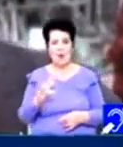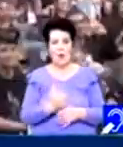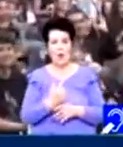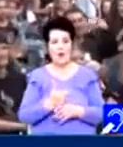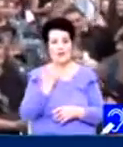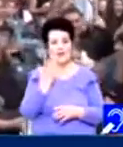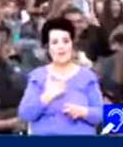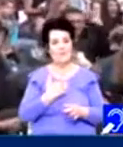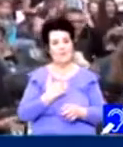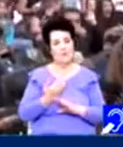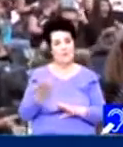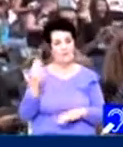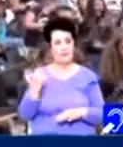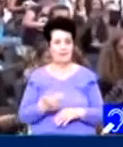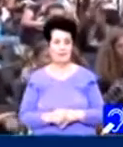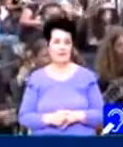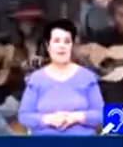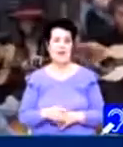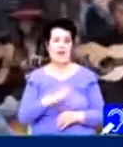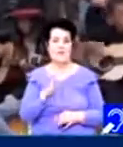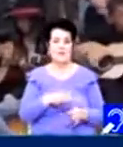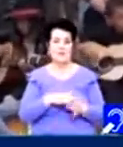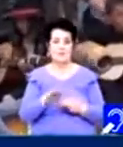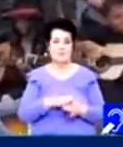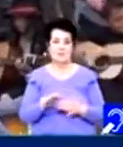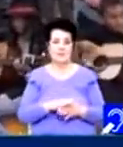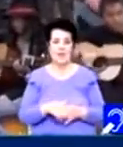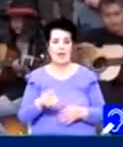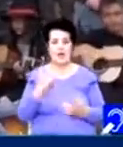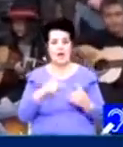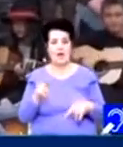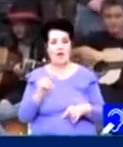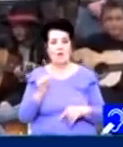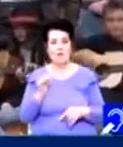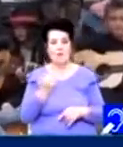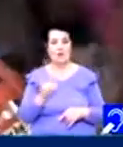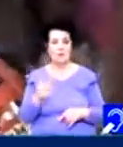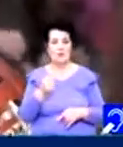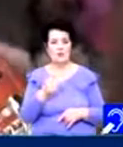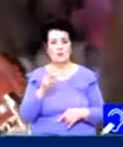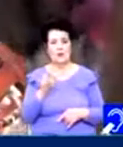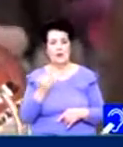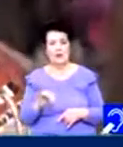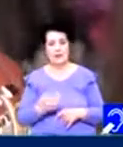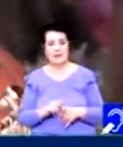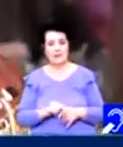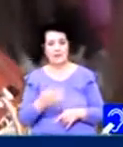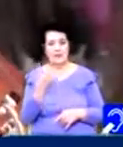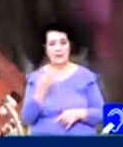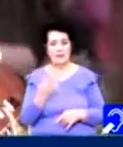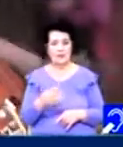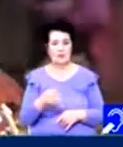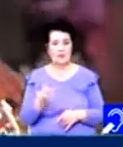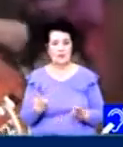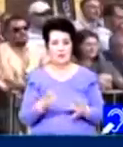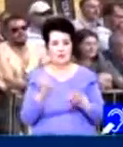noi vreodată. Un moment emoționant a fost interpretarea unei piese a formației Goodbye to Gravity, trupă care a pierdut 4 dintre membrii săi în incendiul